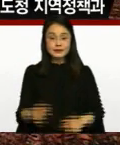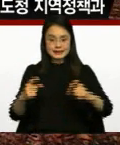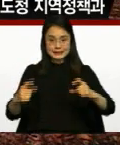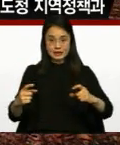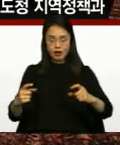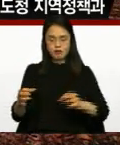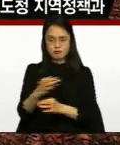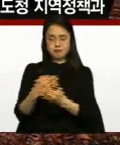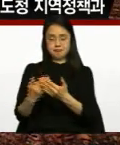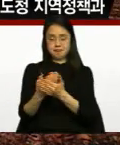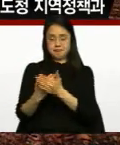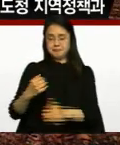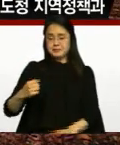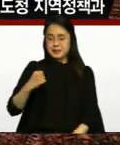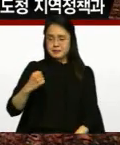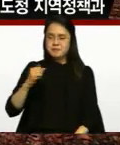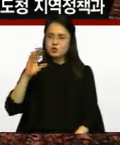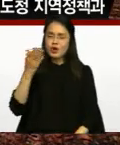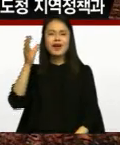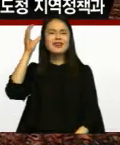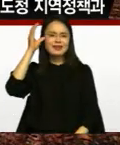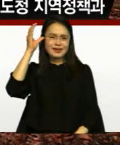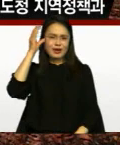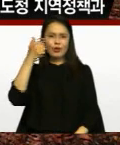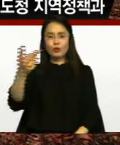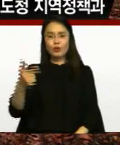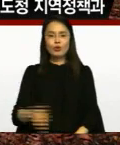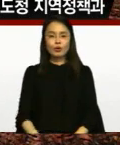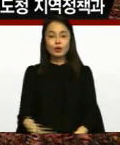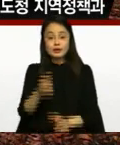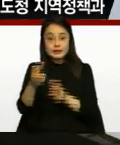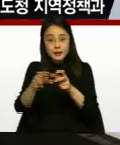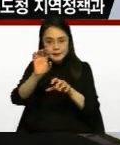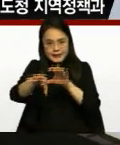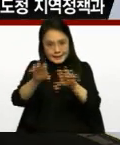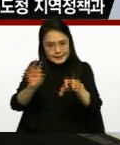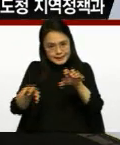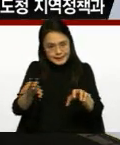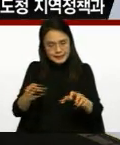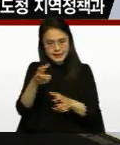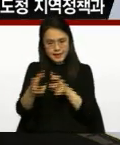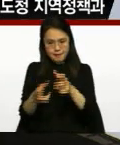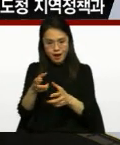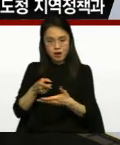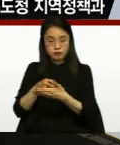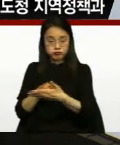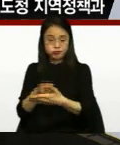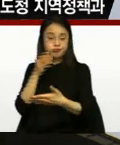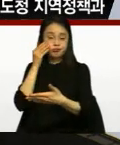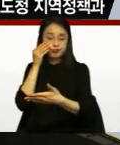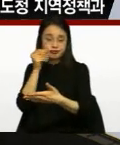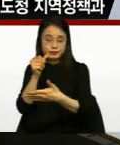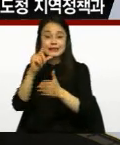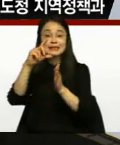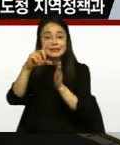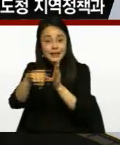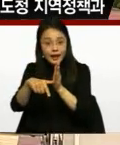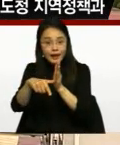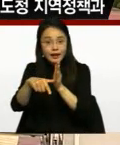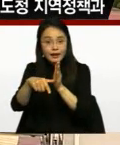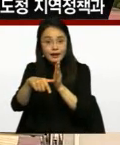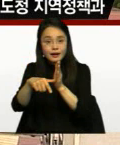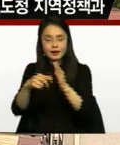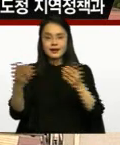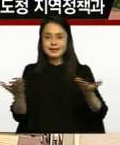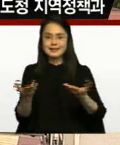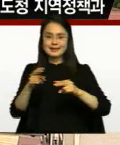큰 도움이 될 것으로 생각을 합니다. 네. 우선 산업단지라든지 각종 개발 사업을 통해서 기업을 유치하게 되면